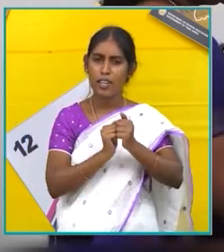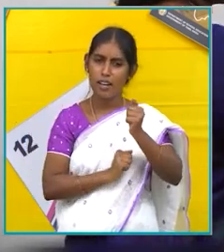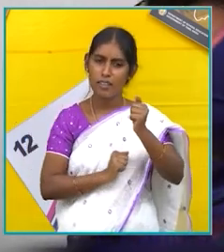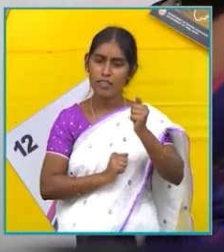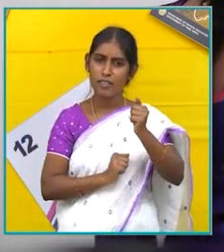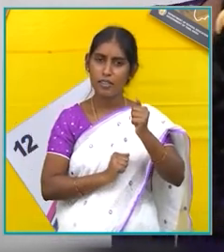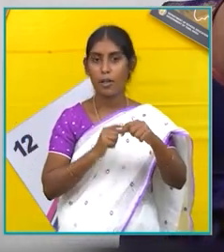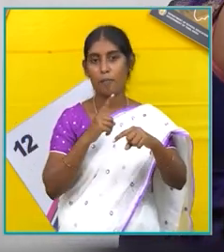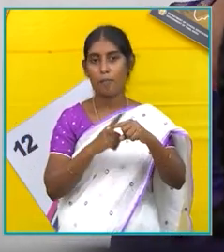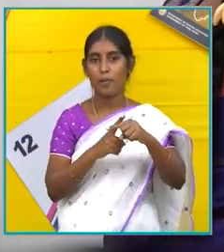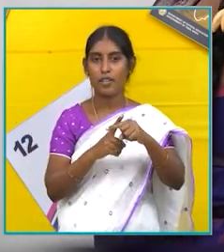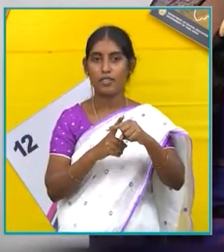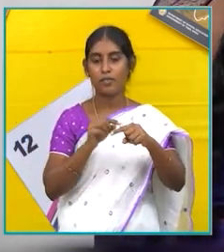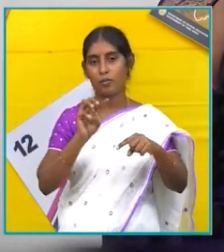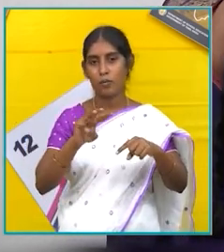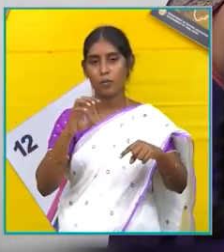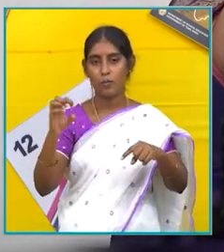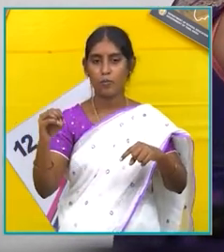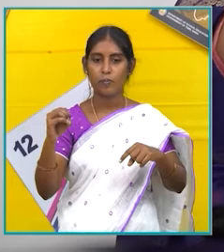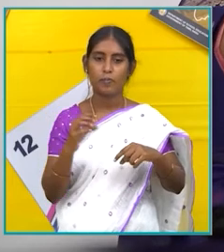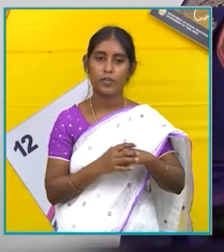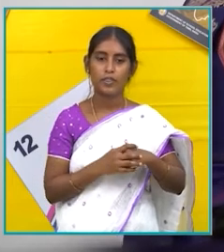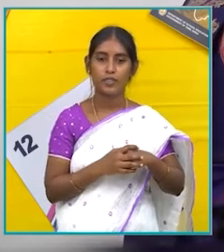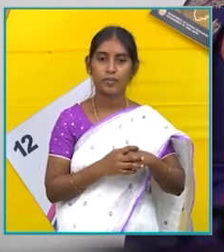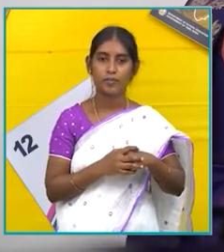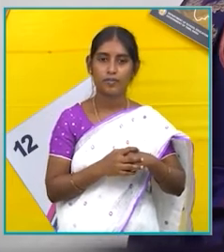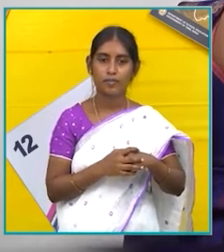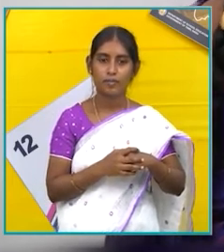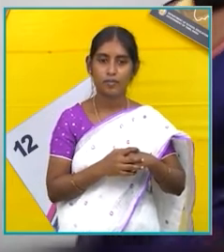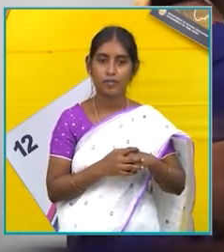அப்போ என்னாகும், 35லேருந்து 5 கழிச்சிட்டோம்னா 30.